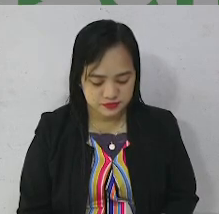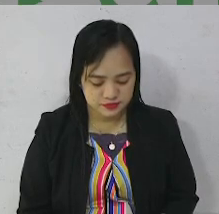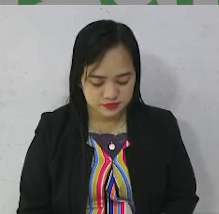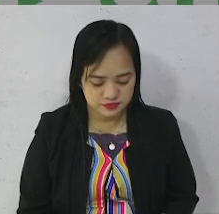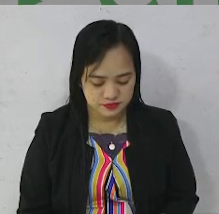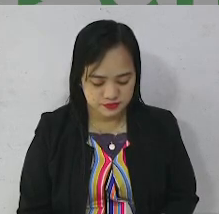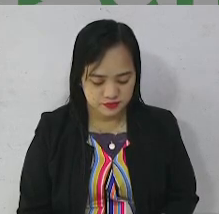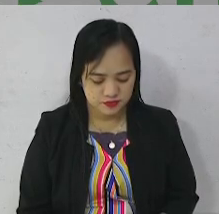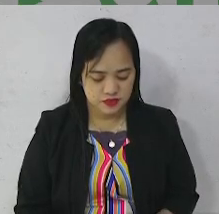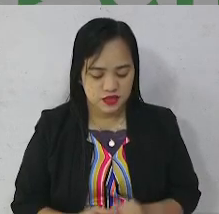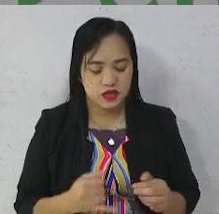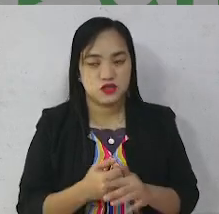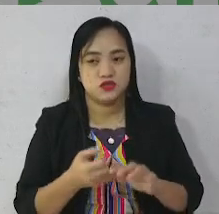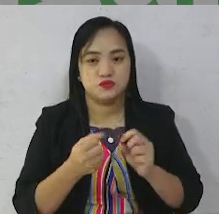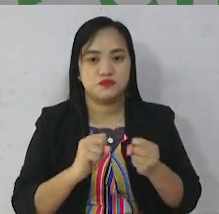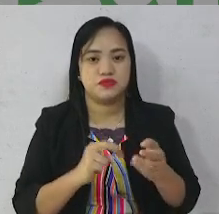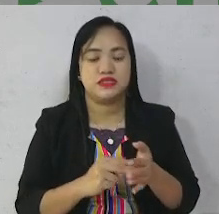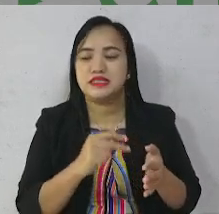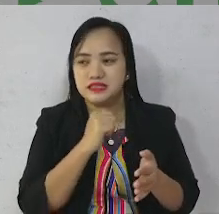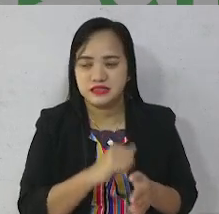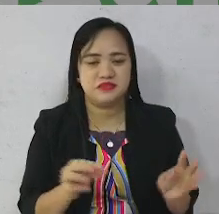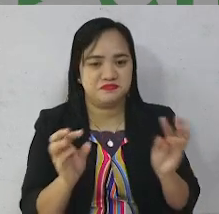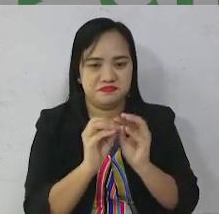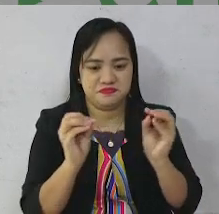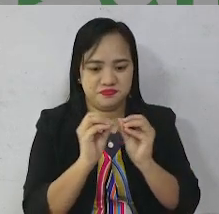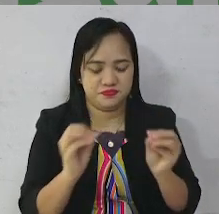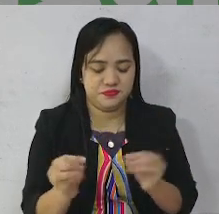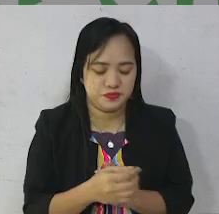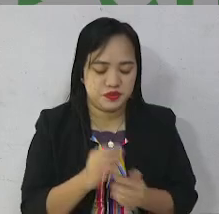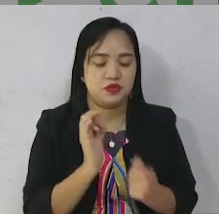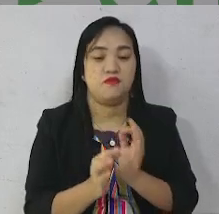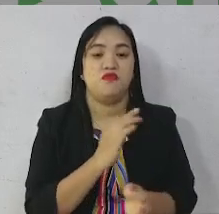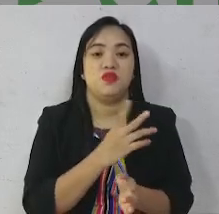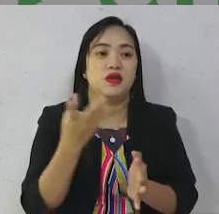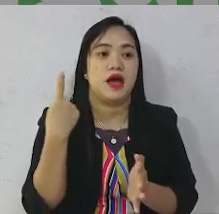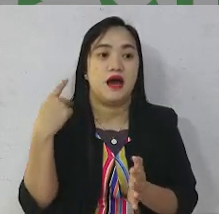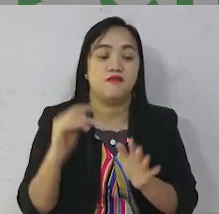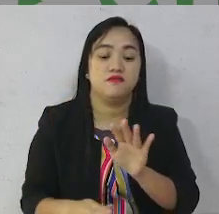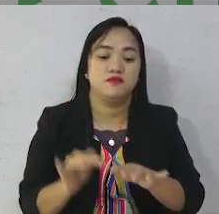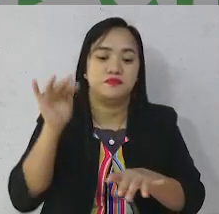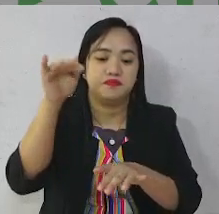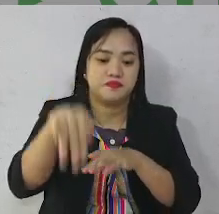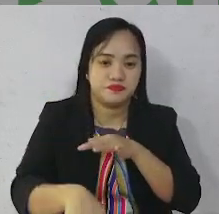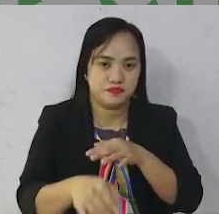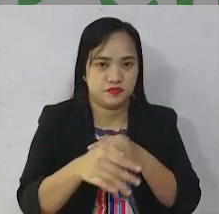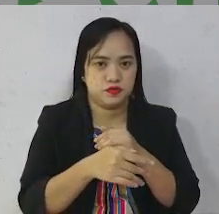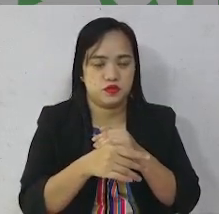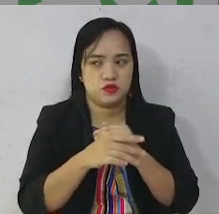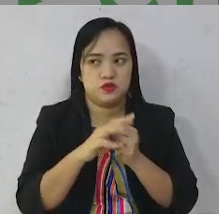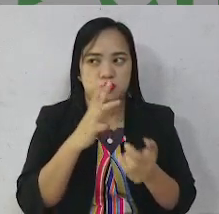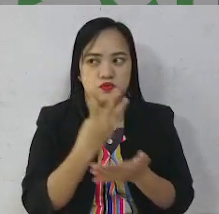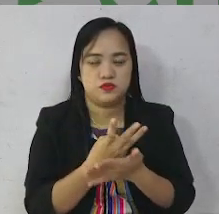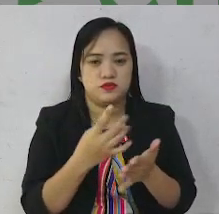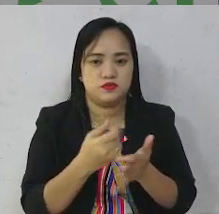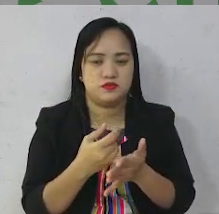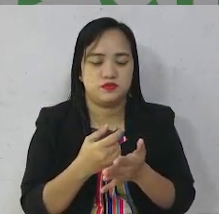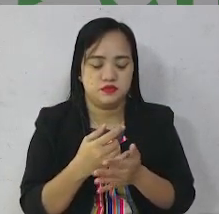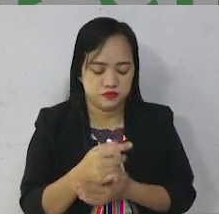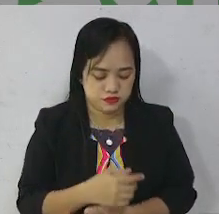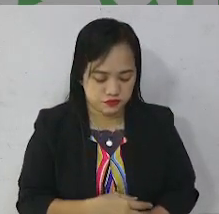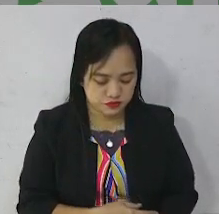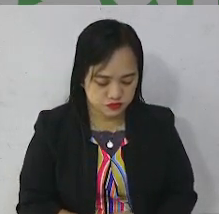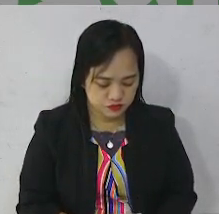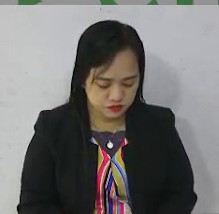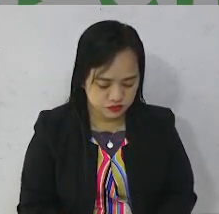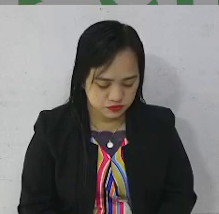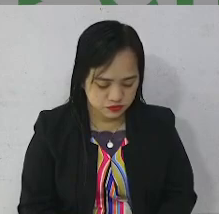paglaki ang pagtangkad ng bata sa paghakbang niyo po sa kanya pag natutulog Wal bakit namang Binati si sir Chris